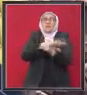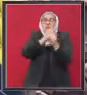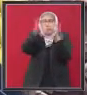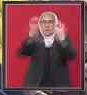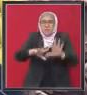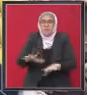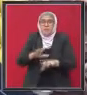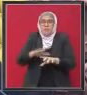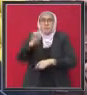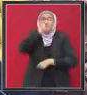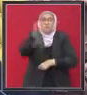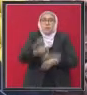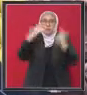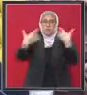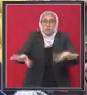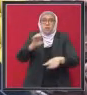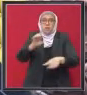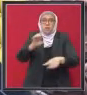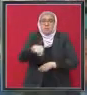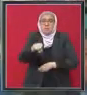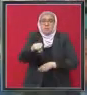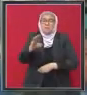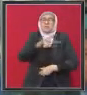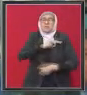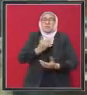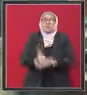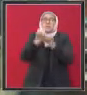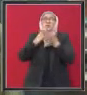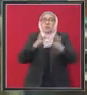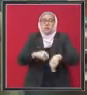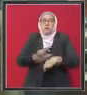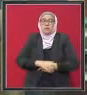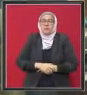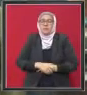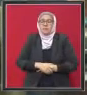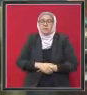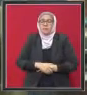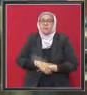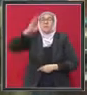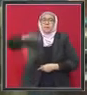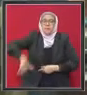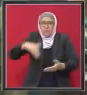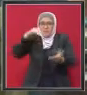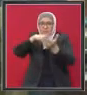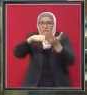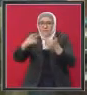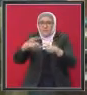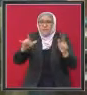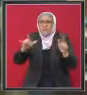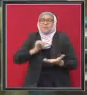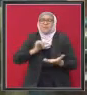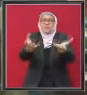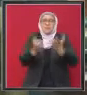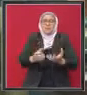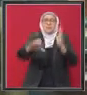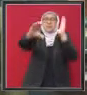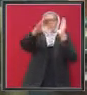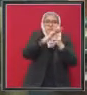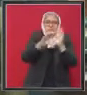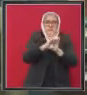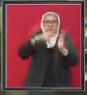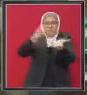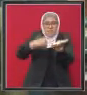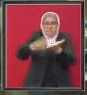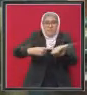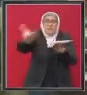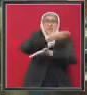berasas. Soalan dah tanya. Belum lagi. Saya nak tanya. Sebagai contoh. Perbincangan